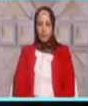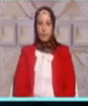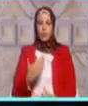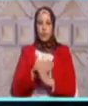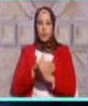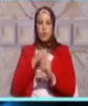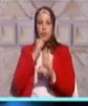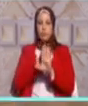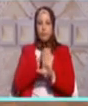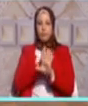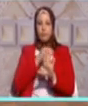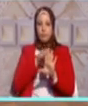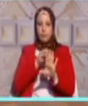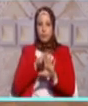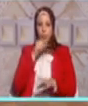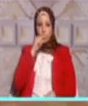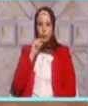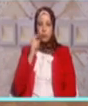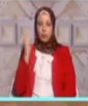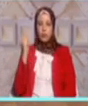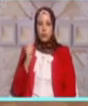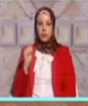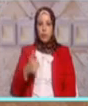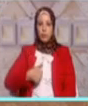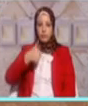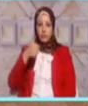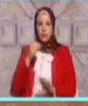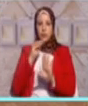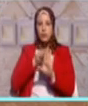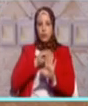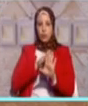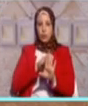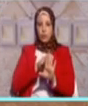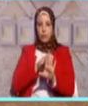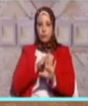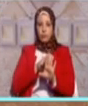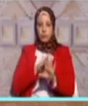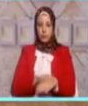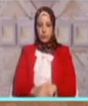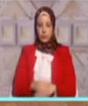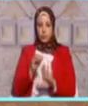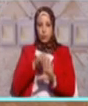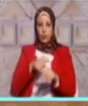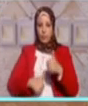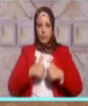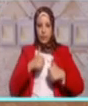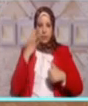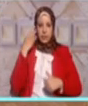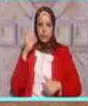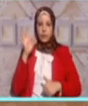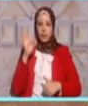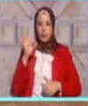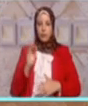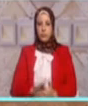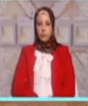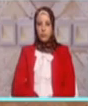الغش ده كان على أولويات الدكتور رضا حجازي إزاي يواجهه، بالرغم إن برضه عايز اقول معلومه ان الغش مش ظاهره